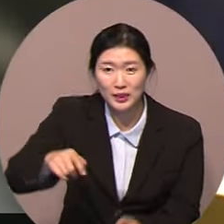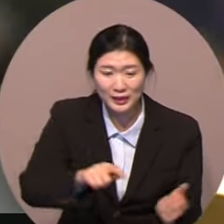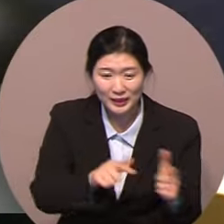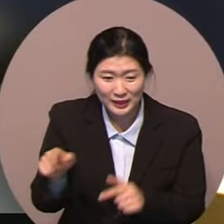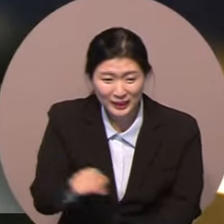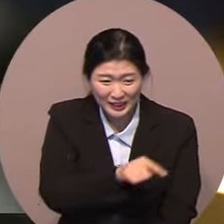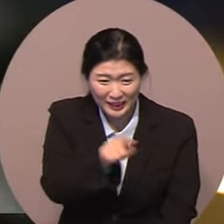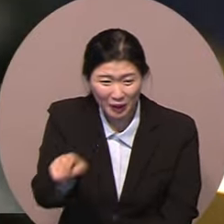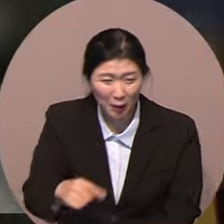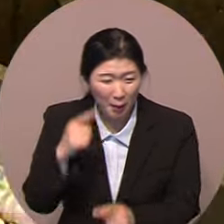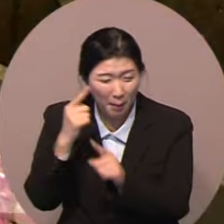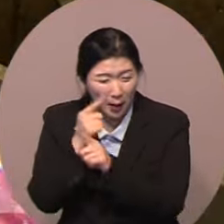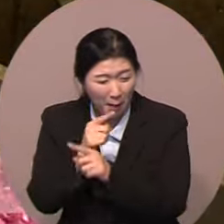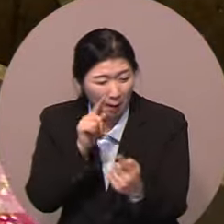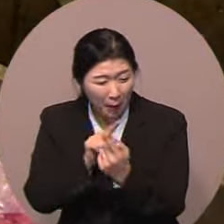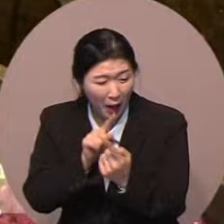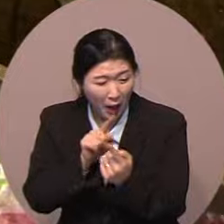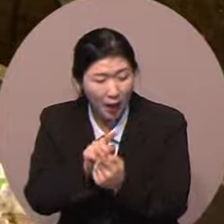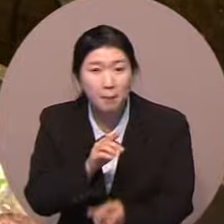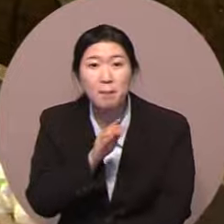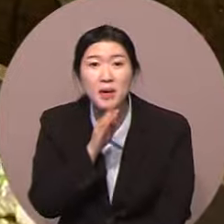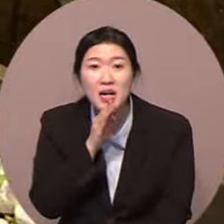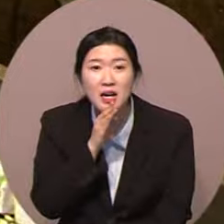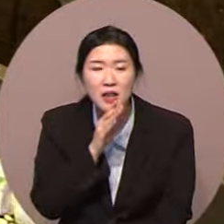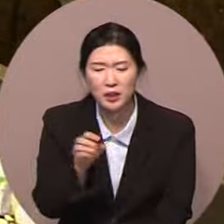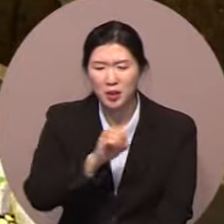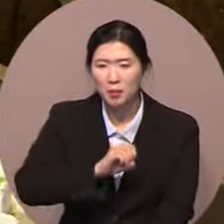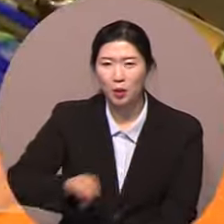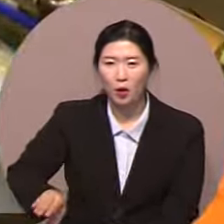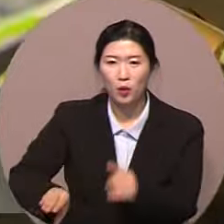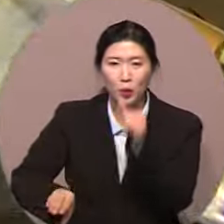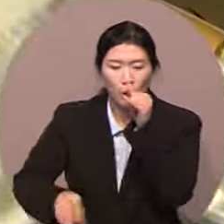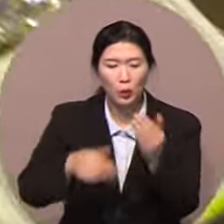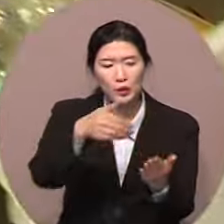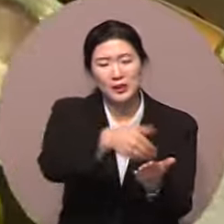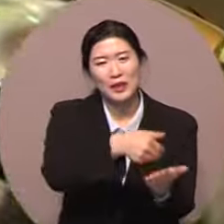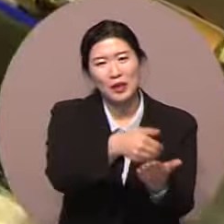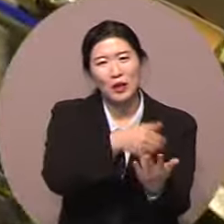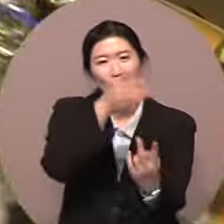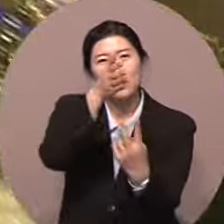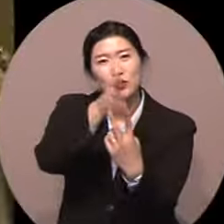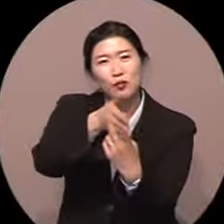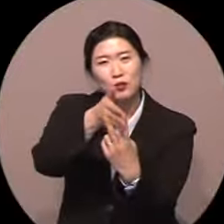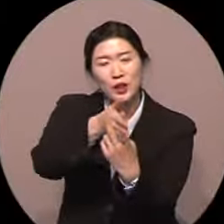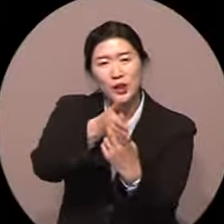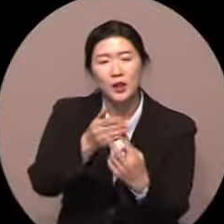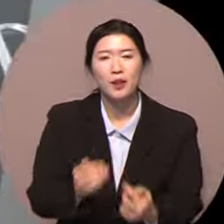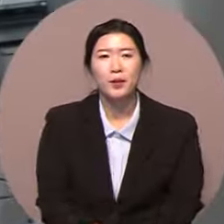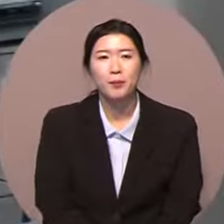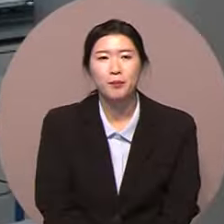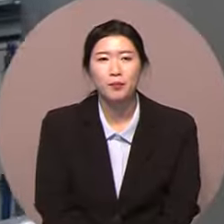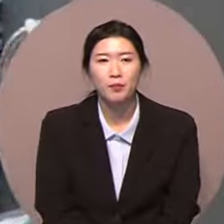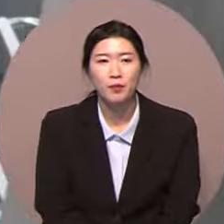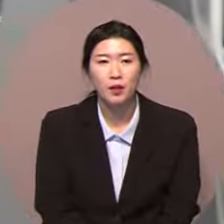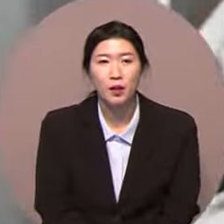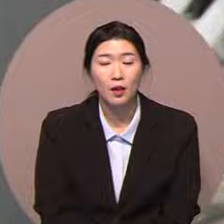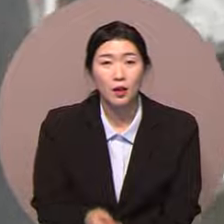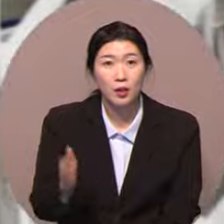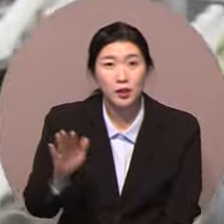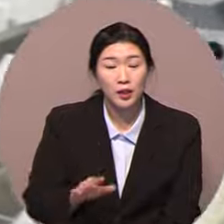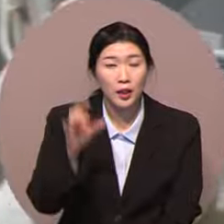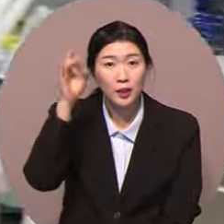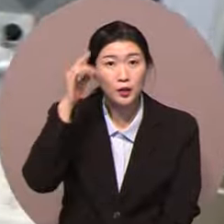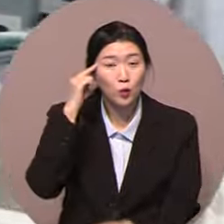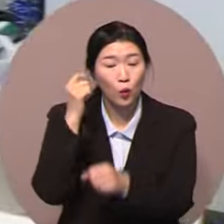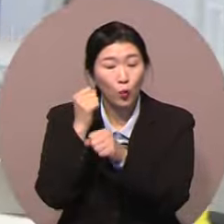거의 매일 접하는 플라스틱으로 일부는 재활용되기도 하지만 대부분 쓰레기로 버려집니다. 그런데 기초과학연구원